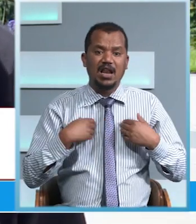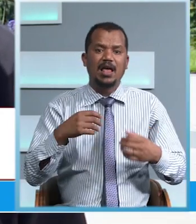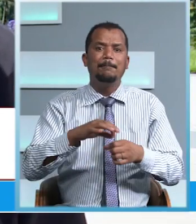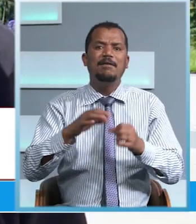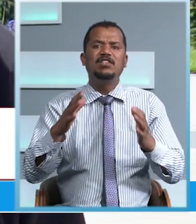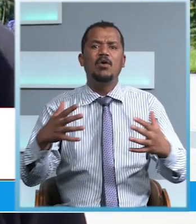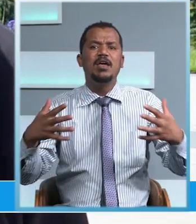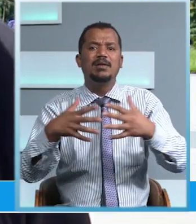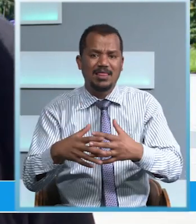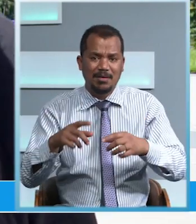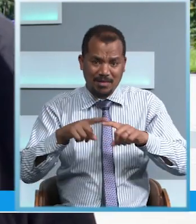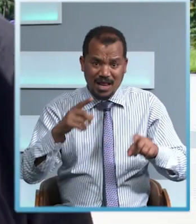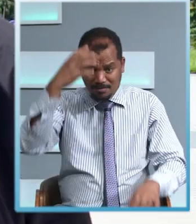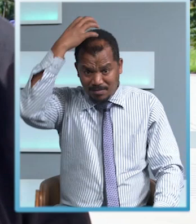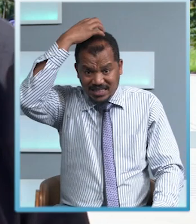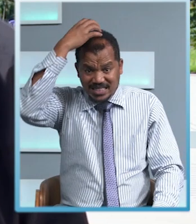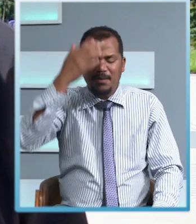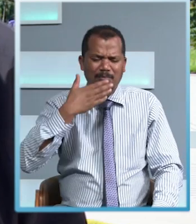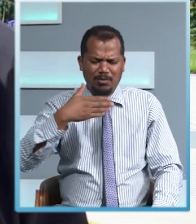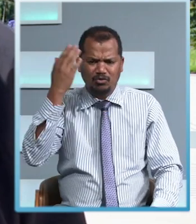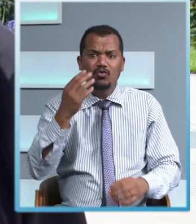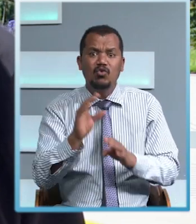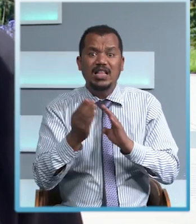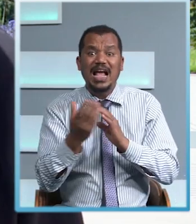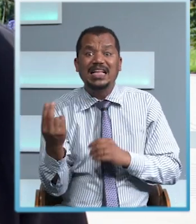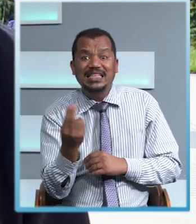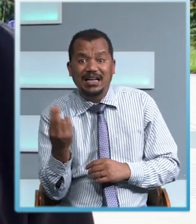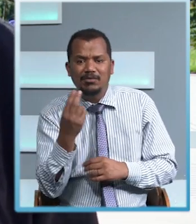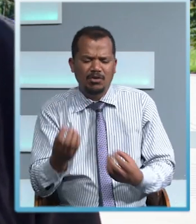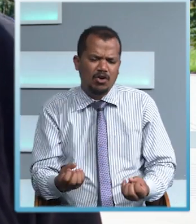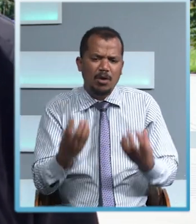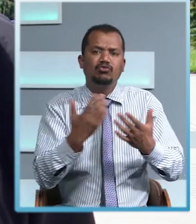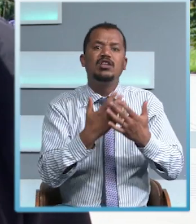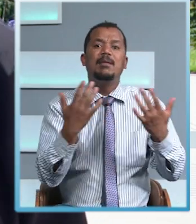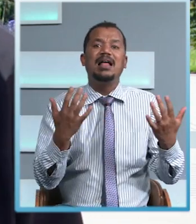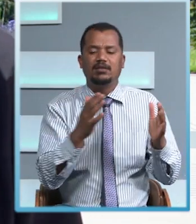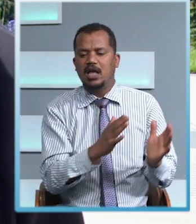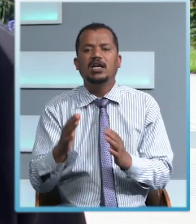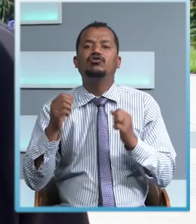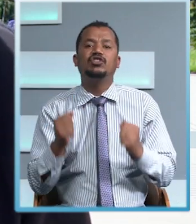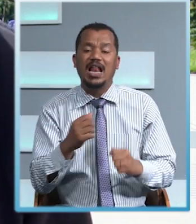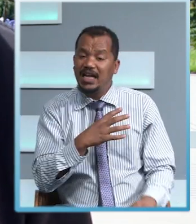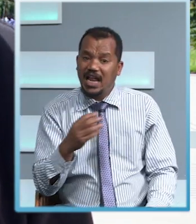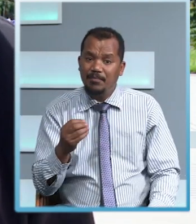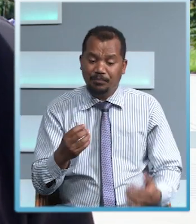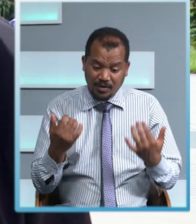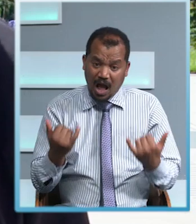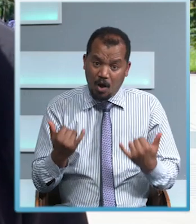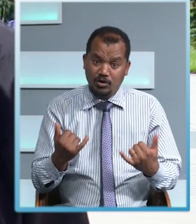የተካሄደ ያለውን መንፈሳዊ ህብረት በተለይ መንግስት በጥሩ ሁኔታ ከተጠቀመበት ለብዙ ልማቶች ሊያዘጋጀው